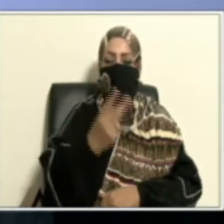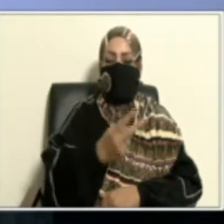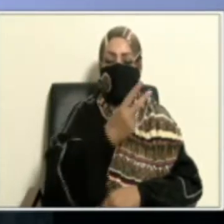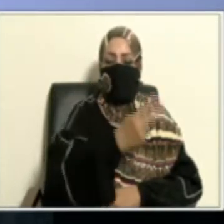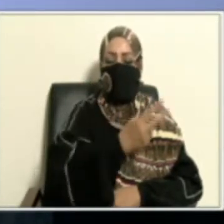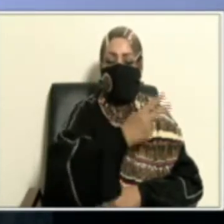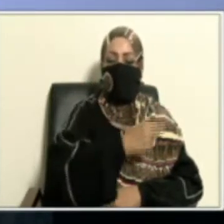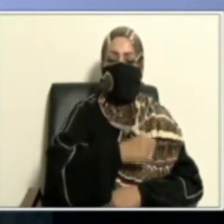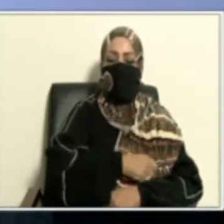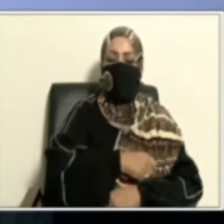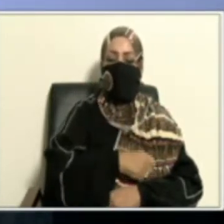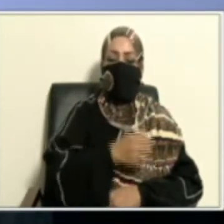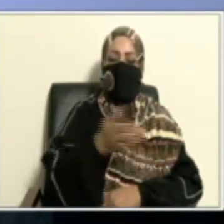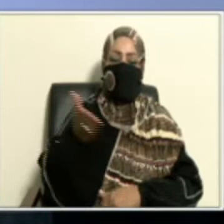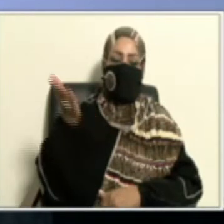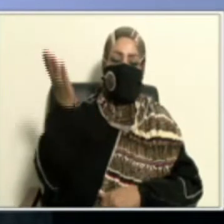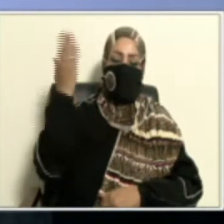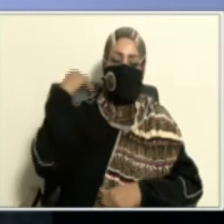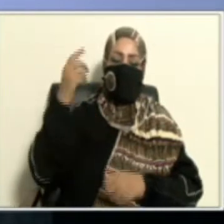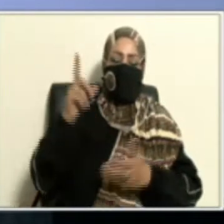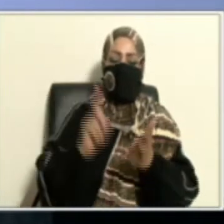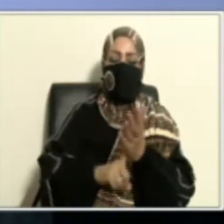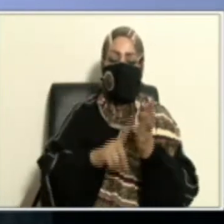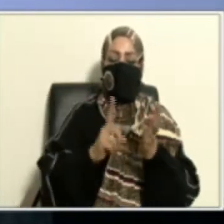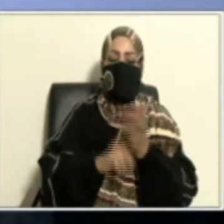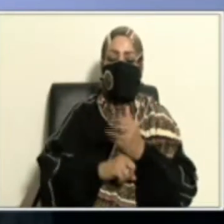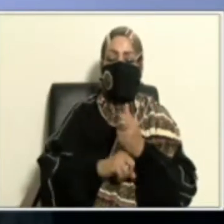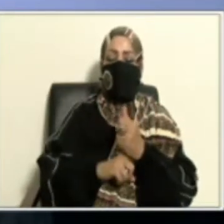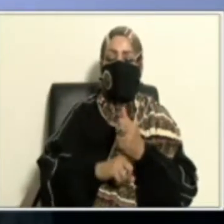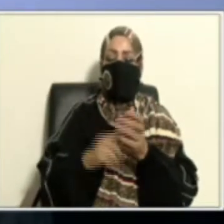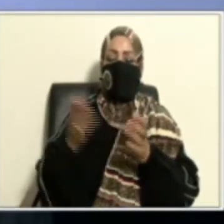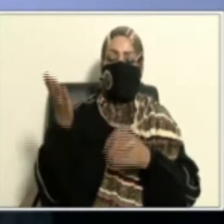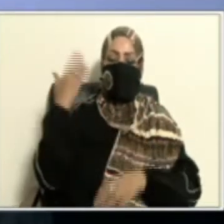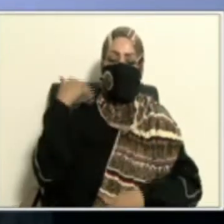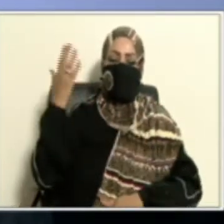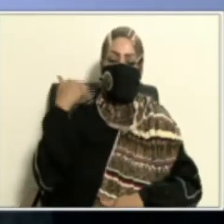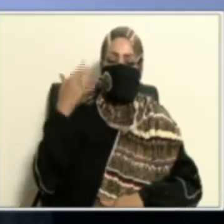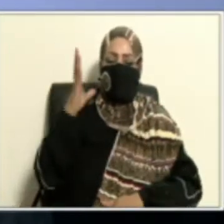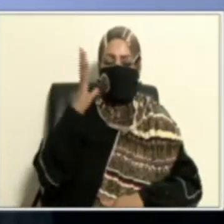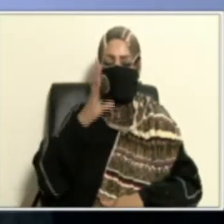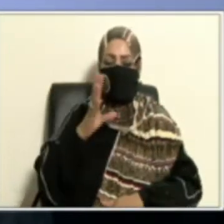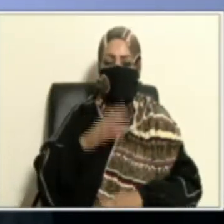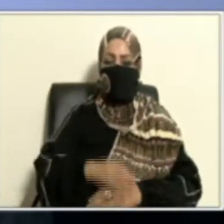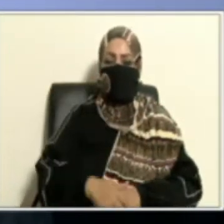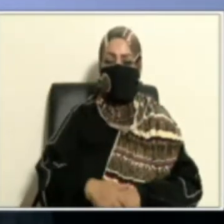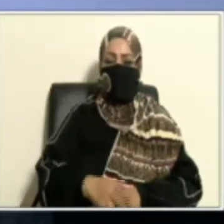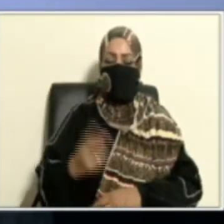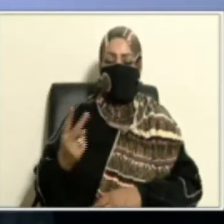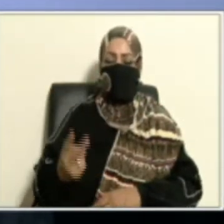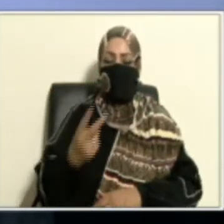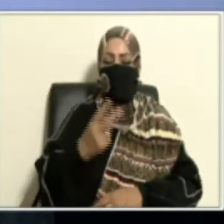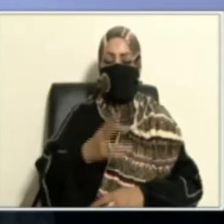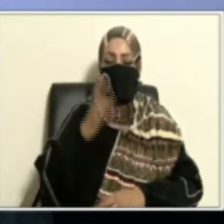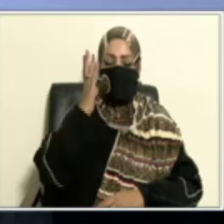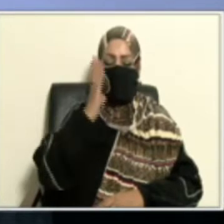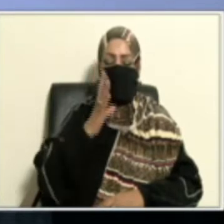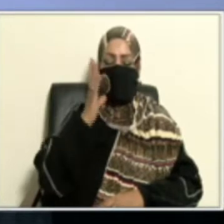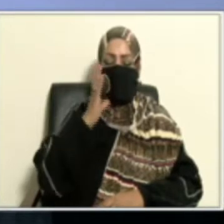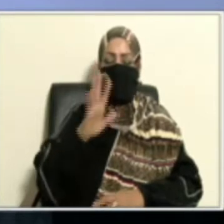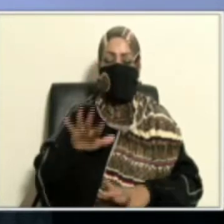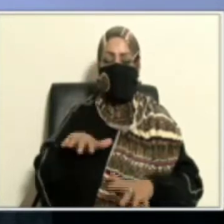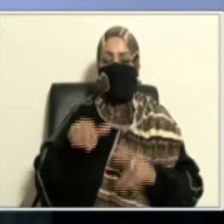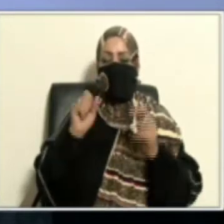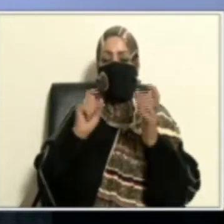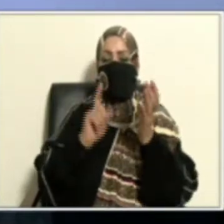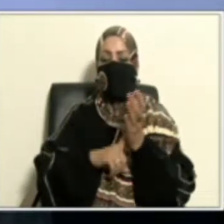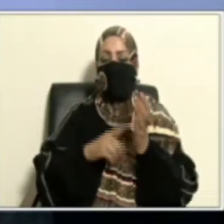من اصلي في الفوائد في عمري يعني، وبطلت من الرغيبه. انا على صواب